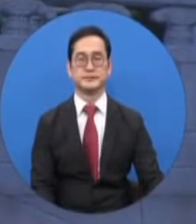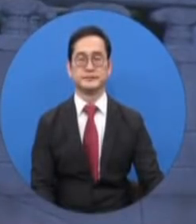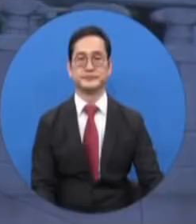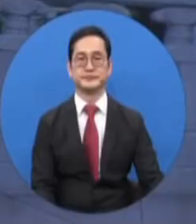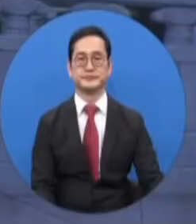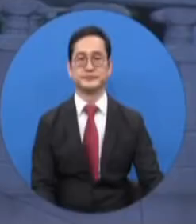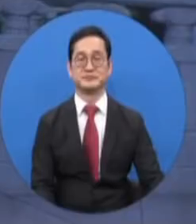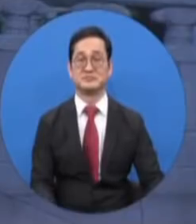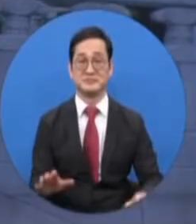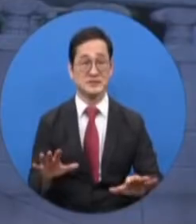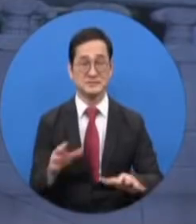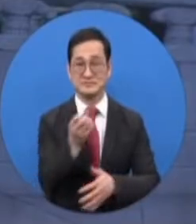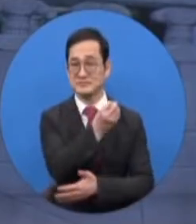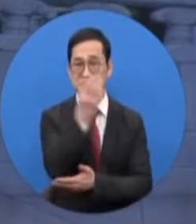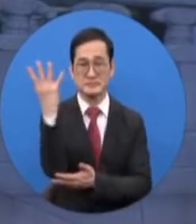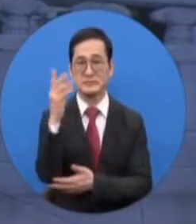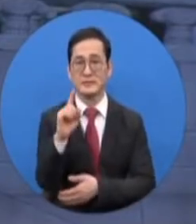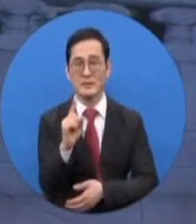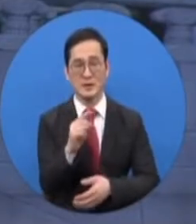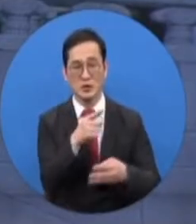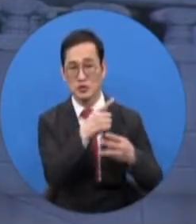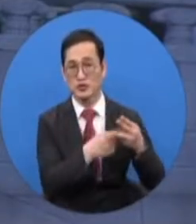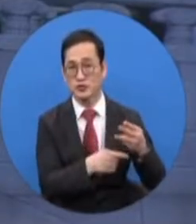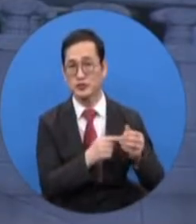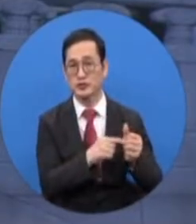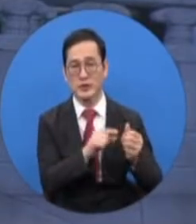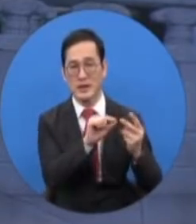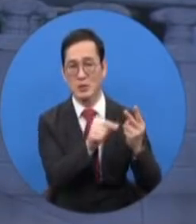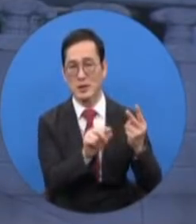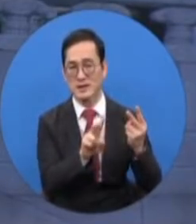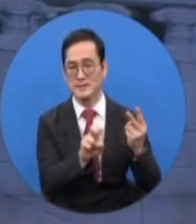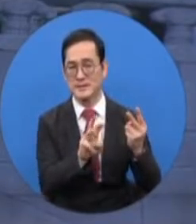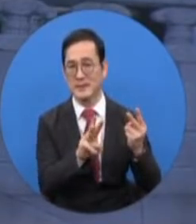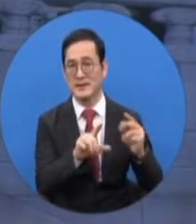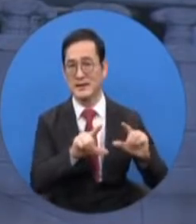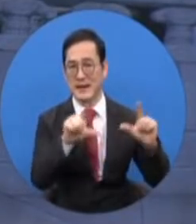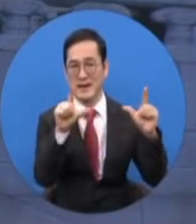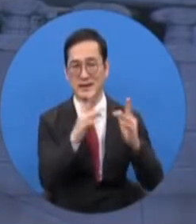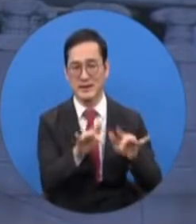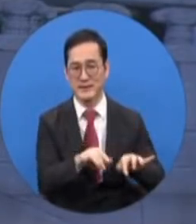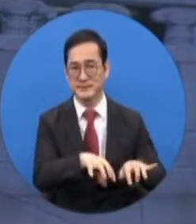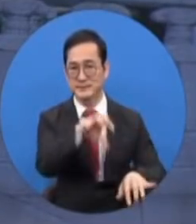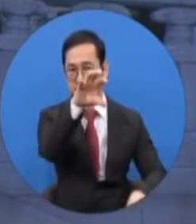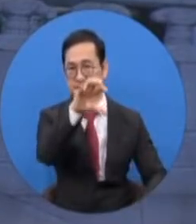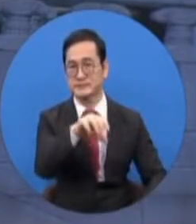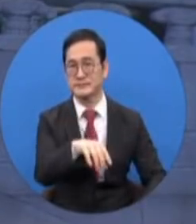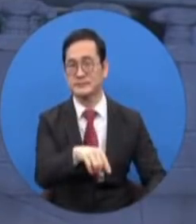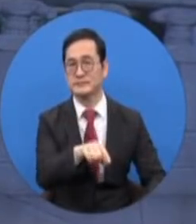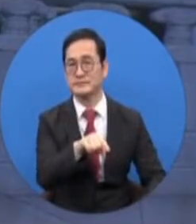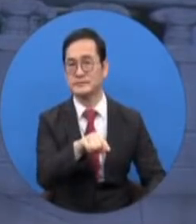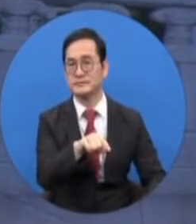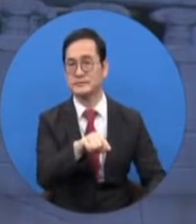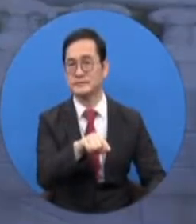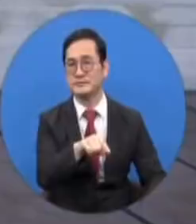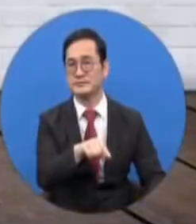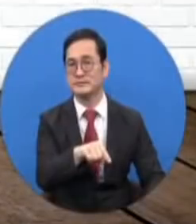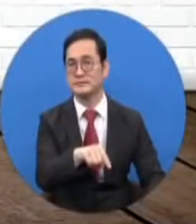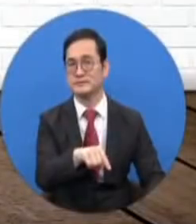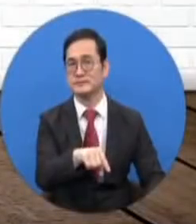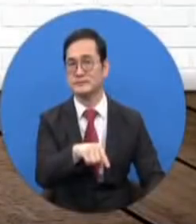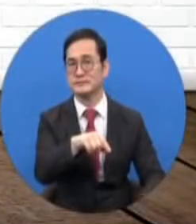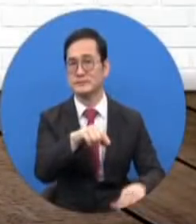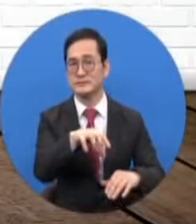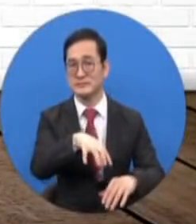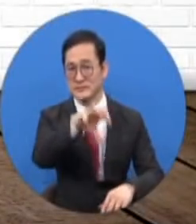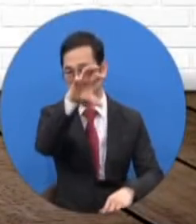나옵니다. 윤석열 당선인이 지난 2월 23일에 SNS에 올렸던 내용대로 요 공약을 이행하고 있는